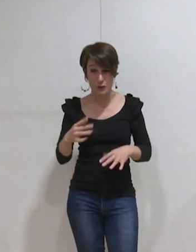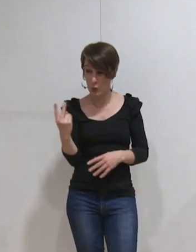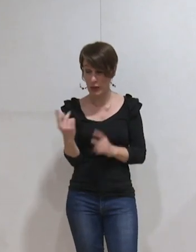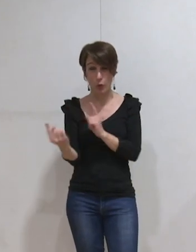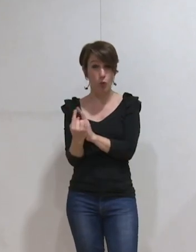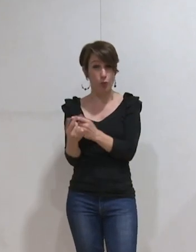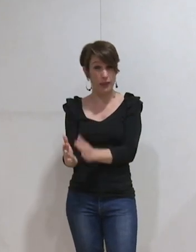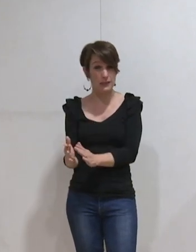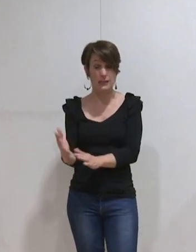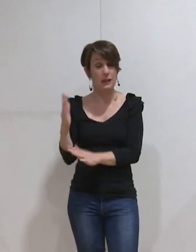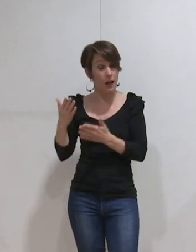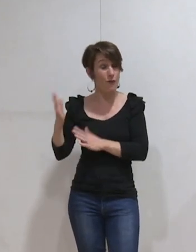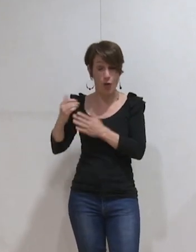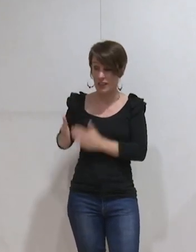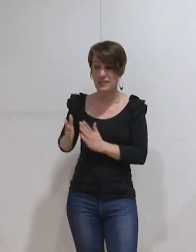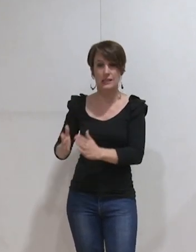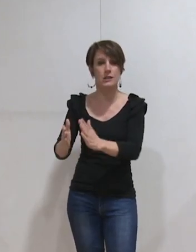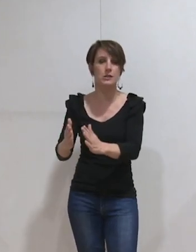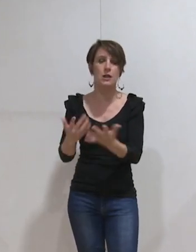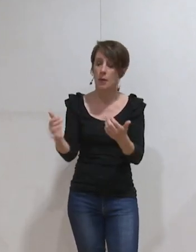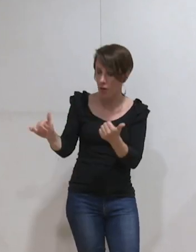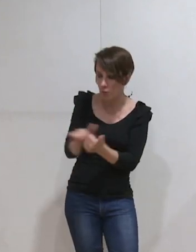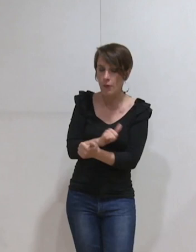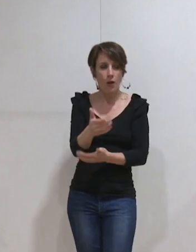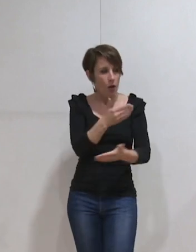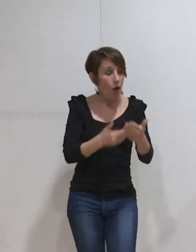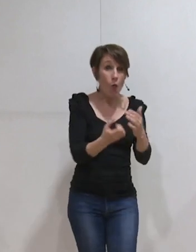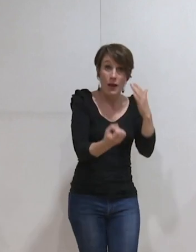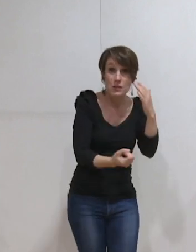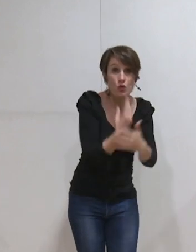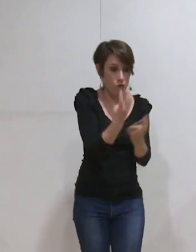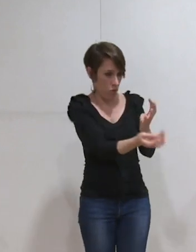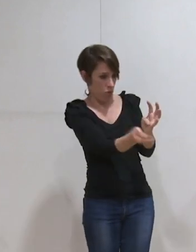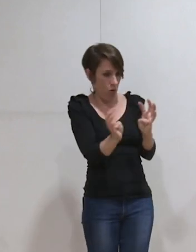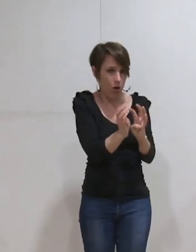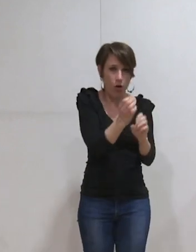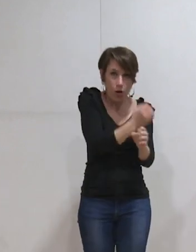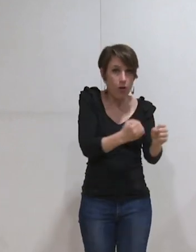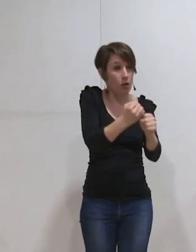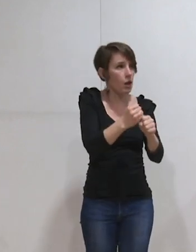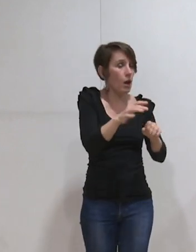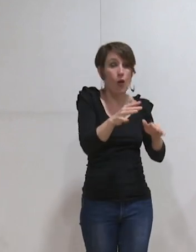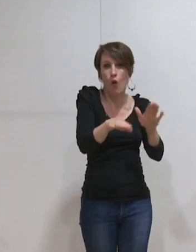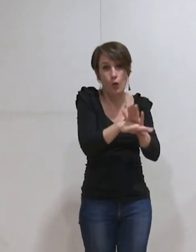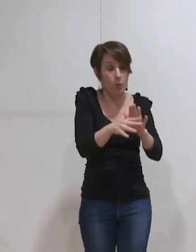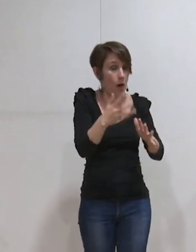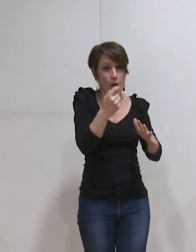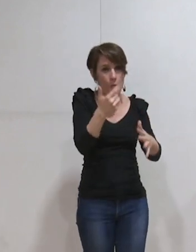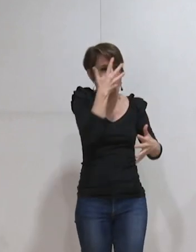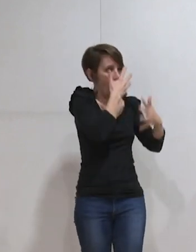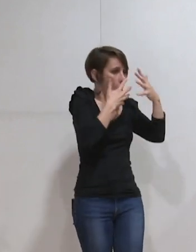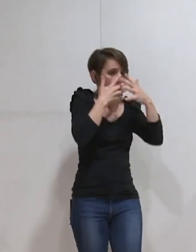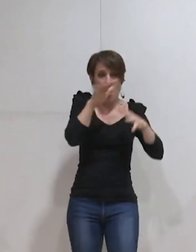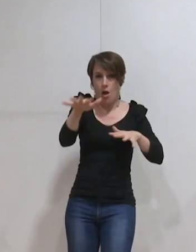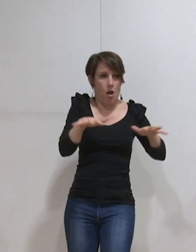politique effectivement qui est totalement innovante donc forcément nous tâonnons un peu puisque l'innovation vous qui êtes tous partisans de